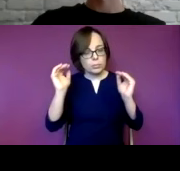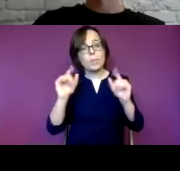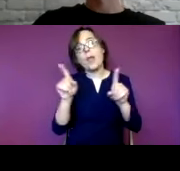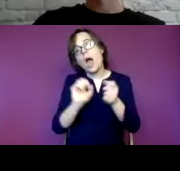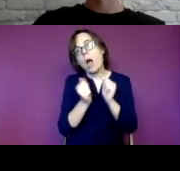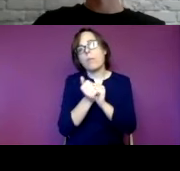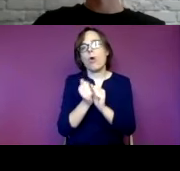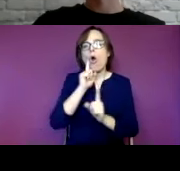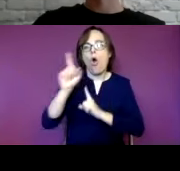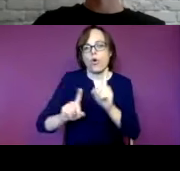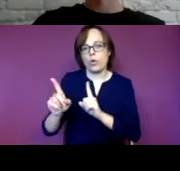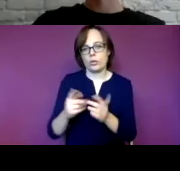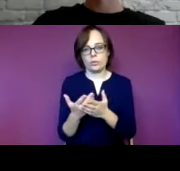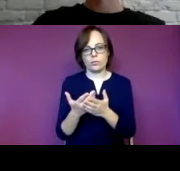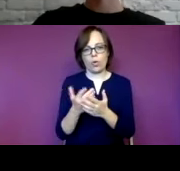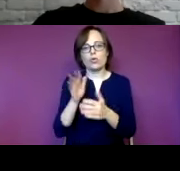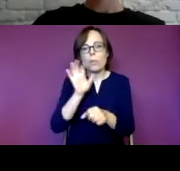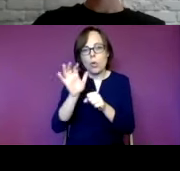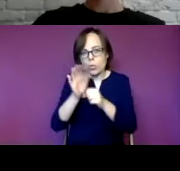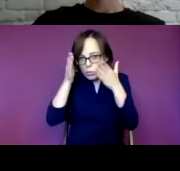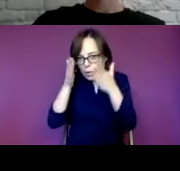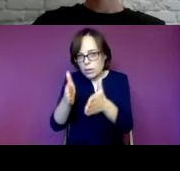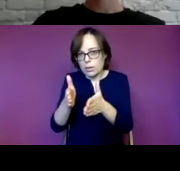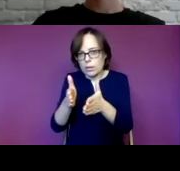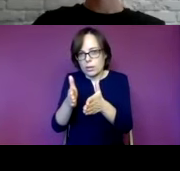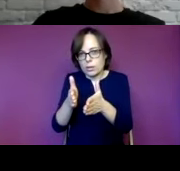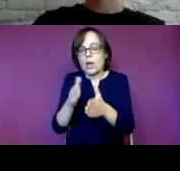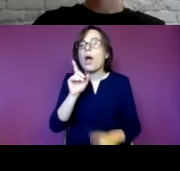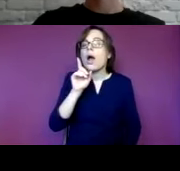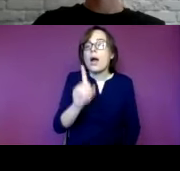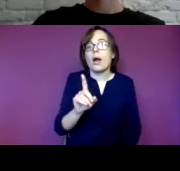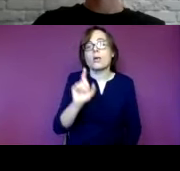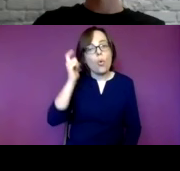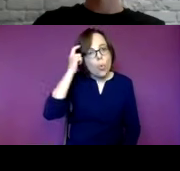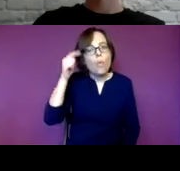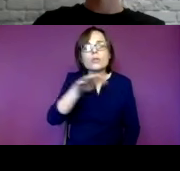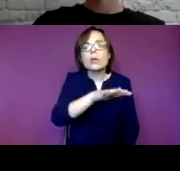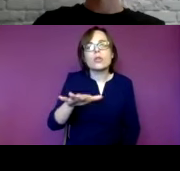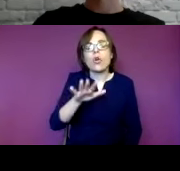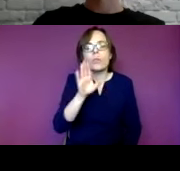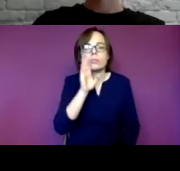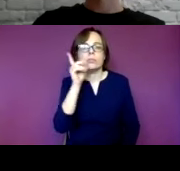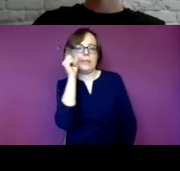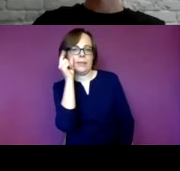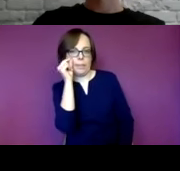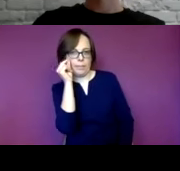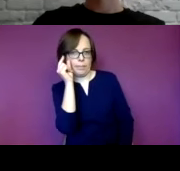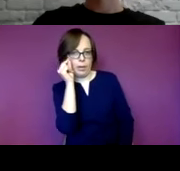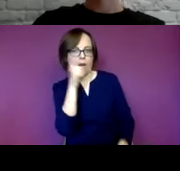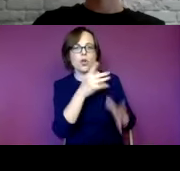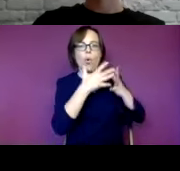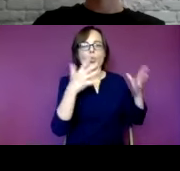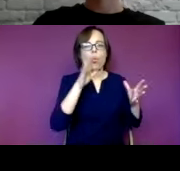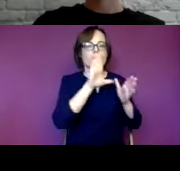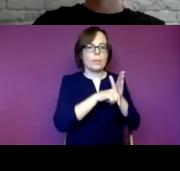bardzo wyspecjalizowana, wąska produkcja, ale przede wszystkim jest to obszar, jest to sypialnia dla dużych miast. W